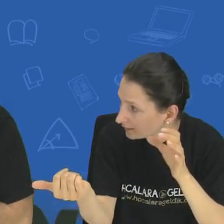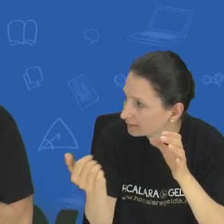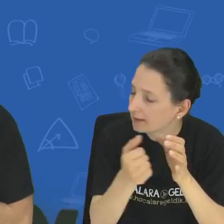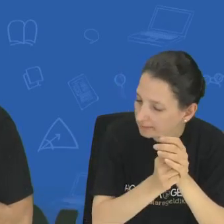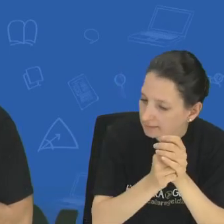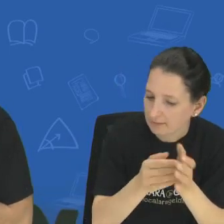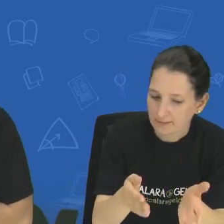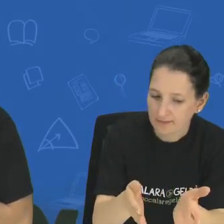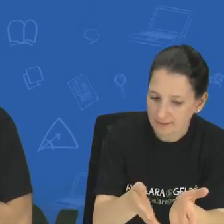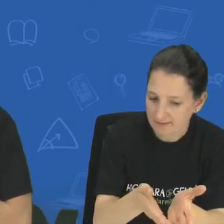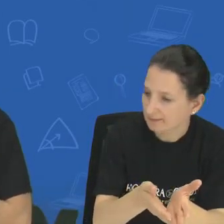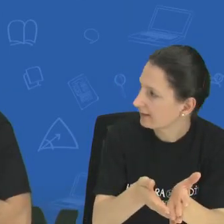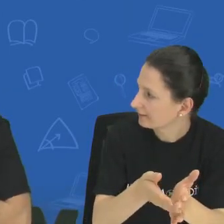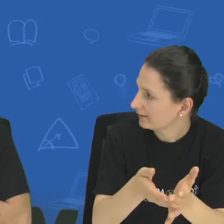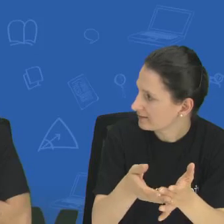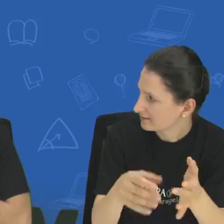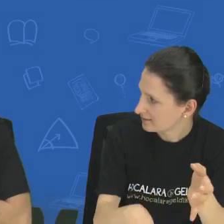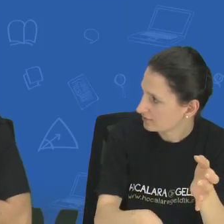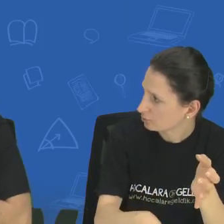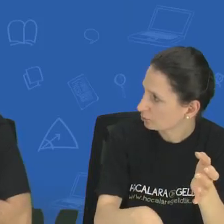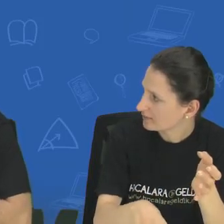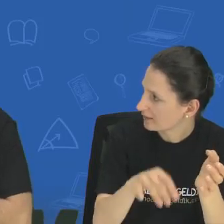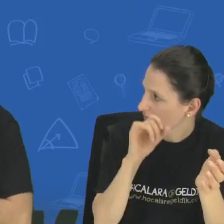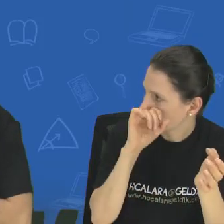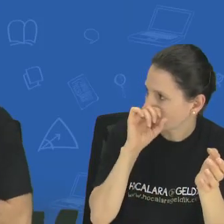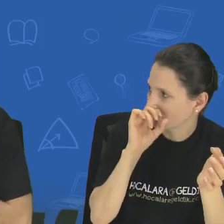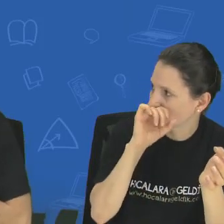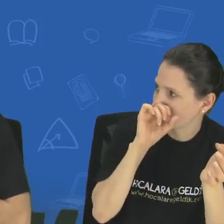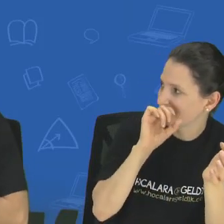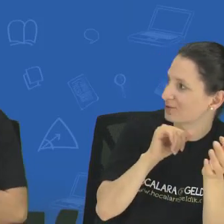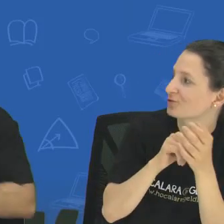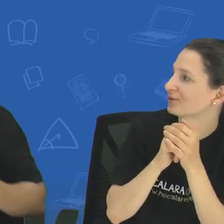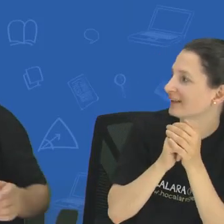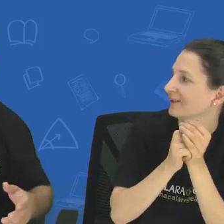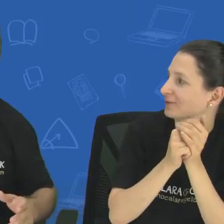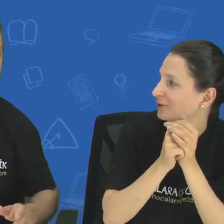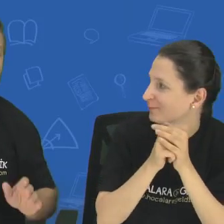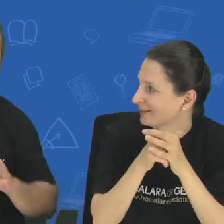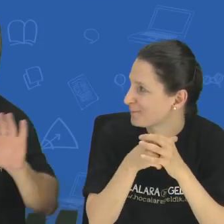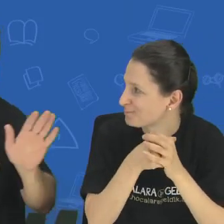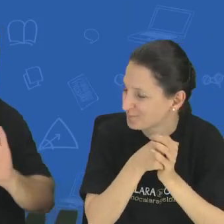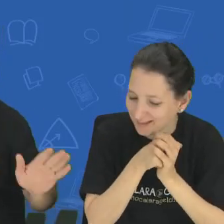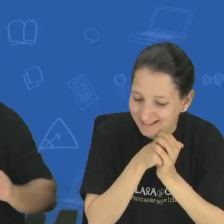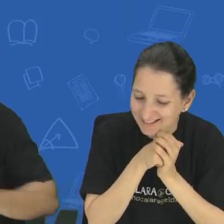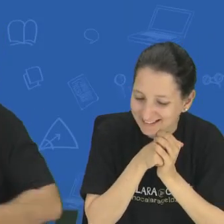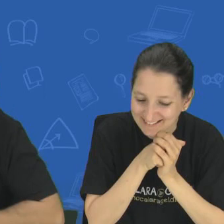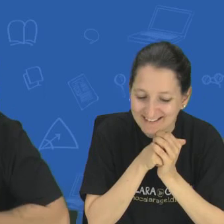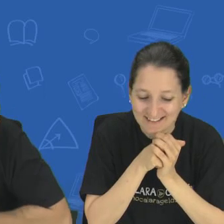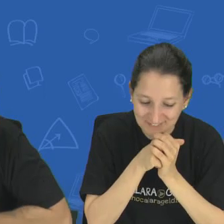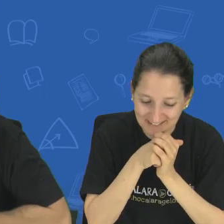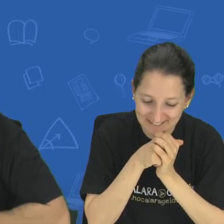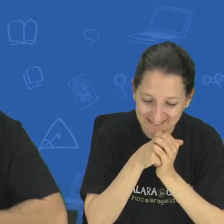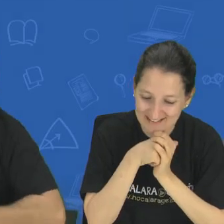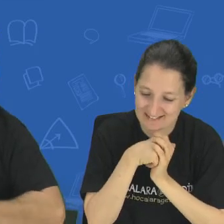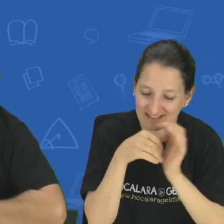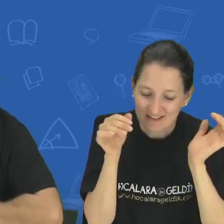içeriğini bilmek zorunda. Aynen, eczanelerde de aslında eczacının bulunması lazım. Ha doğru, pardon ya. Ben ilaç satışı deyince eczaneler aklıma gelmedi benim